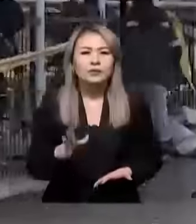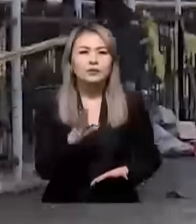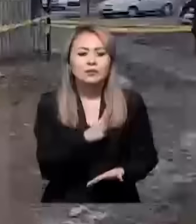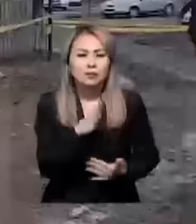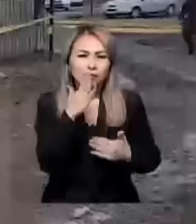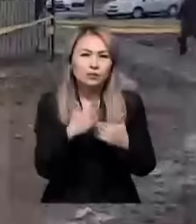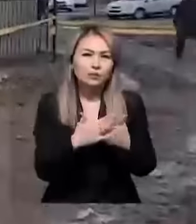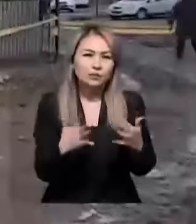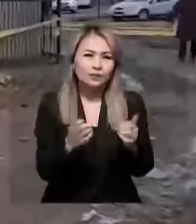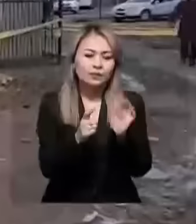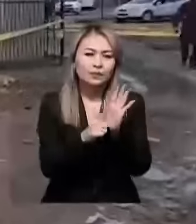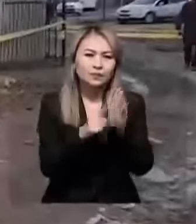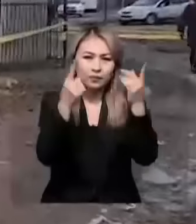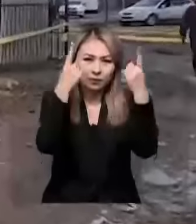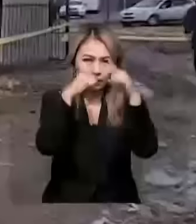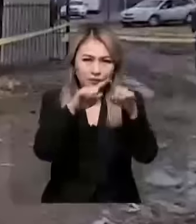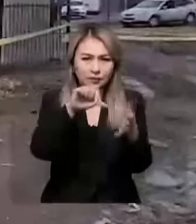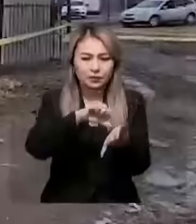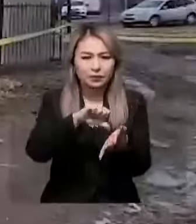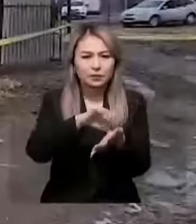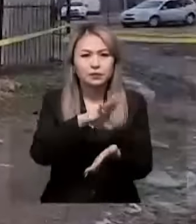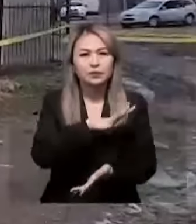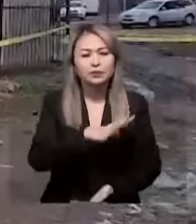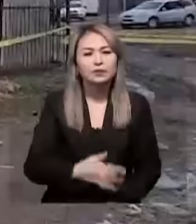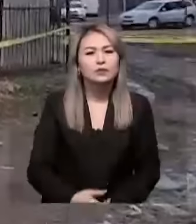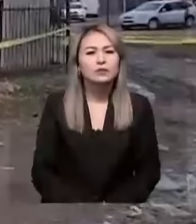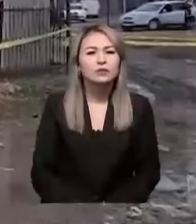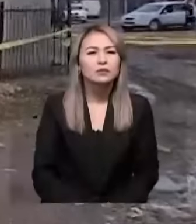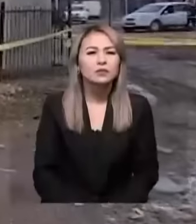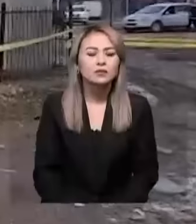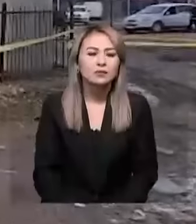тұсқа 30-ға жуық құтқарушы мен 7 техника жұмылдырылған.